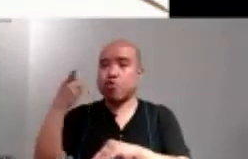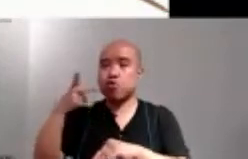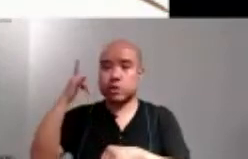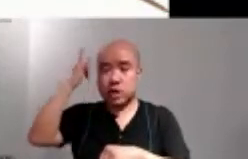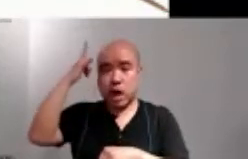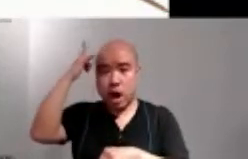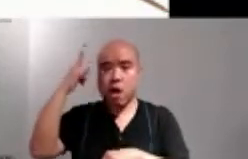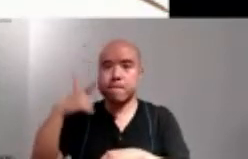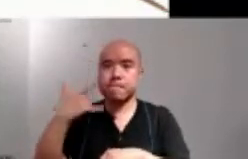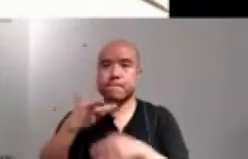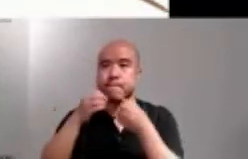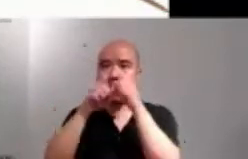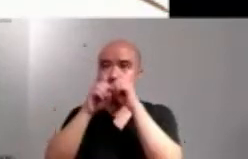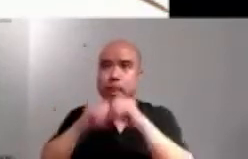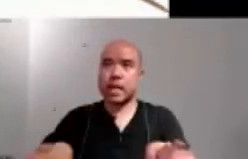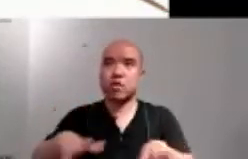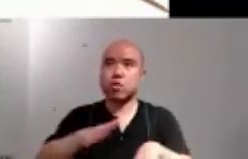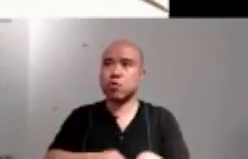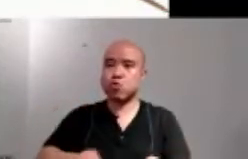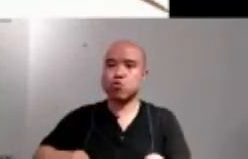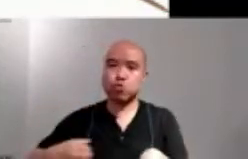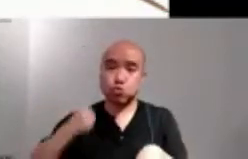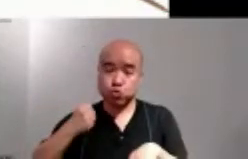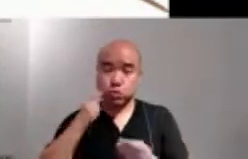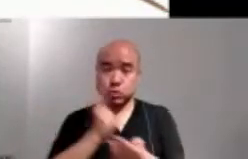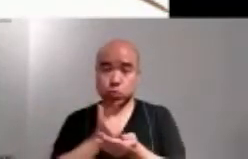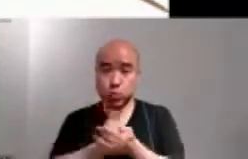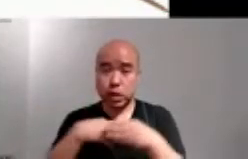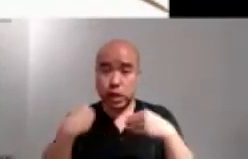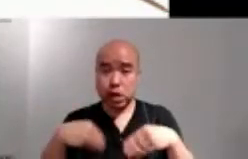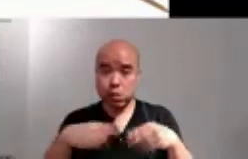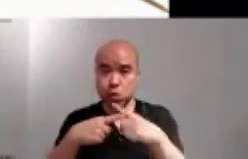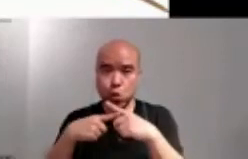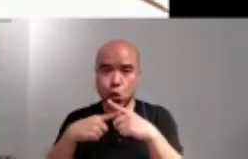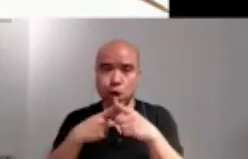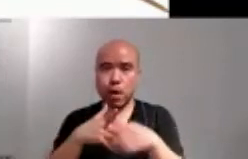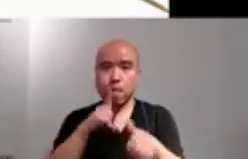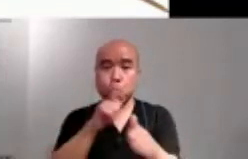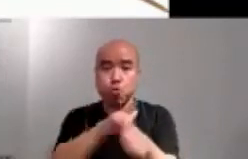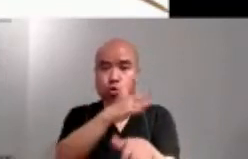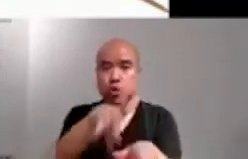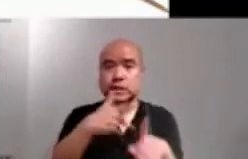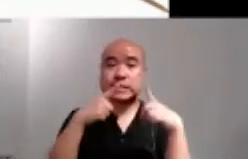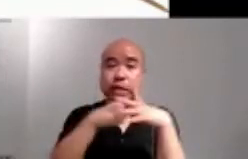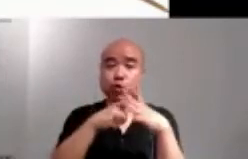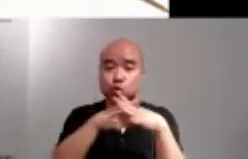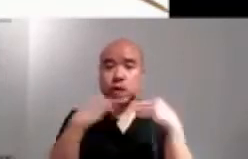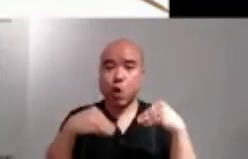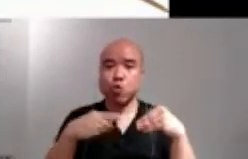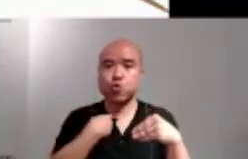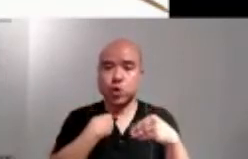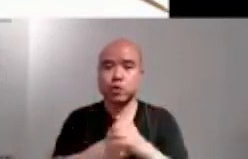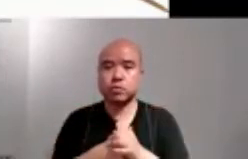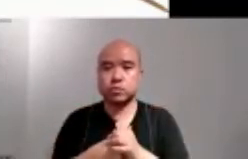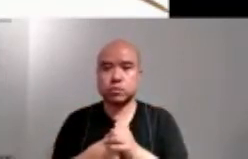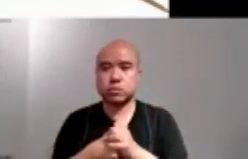NEST 去宣传儿童权利的重要性，教导公众如何去保障特殊教育需要儿童的权利，并提高